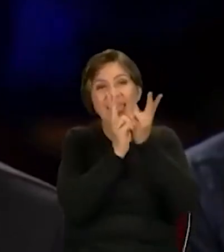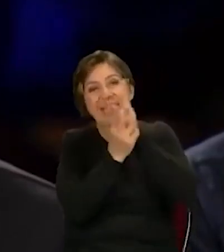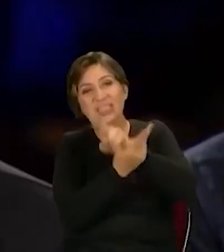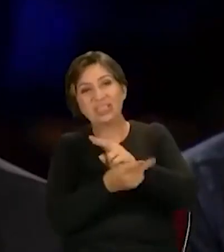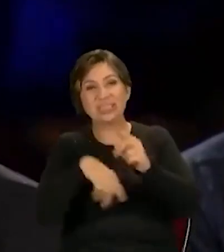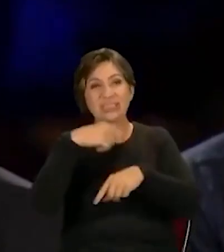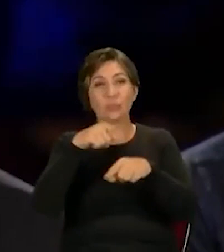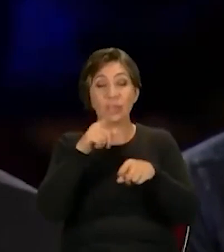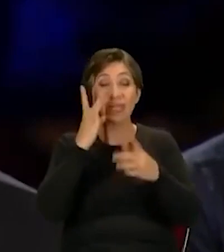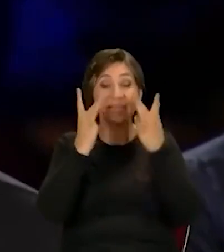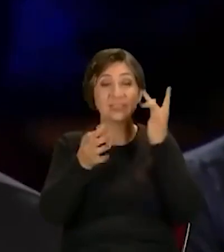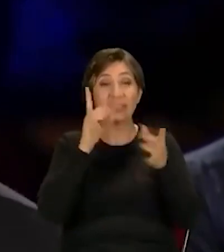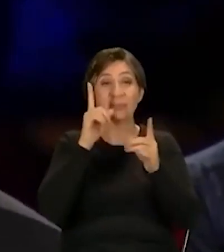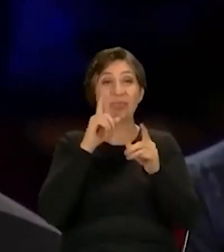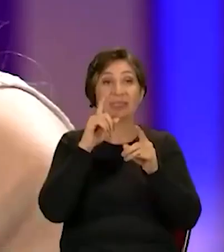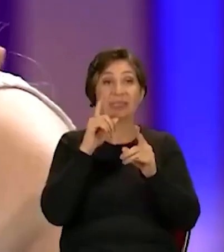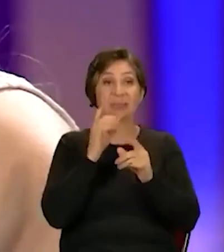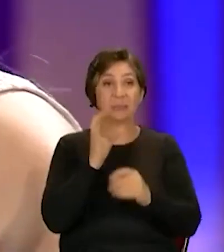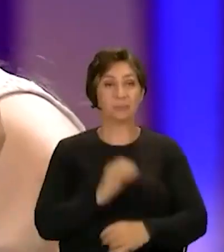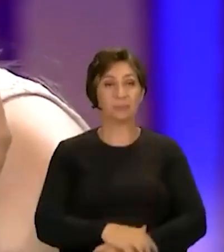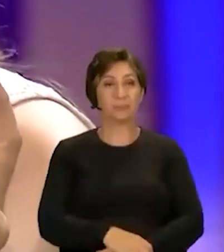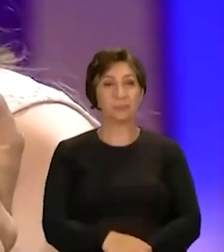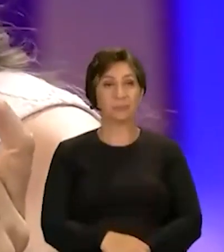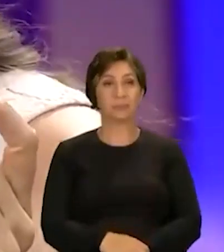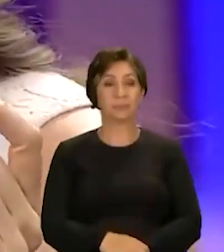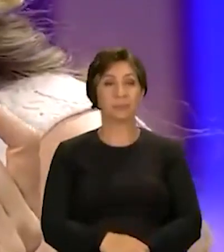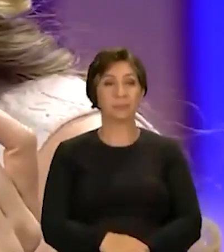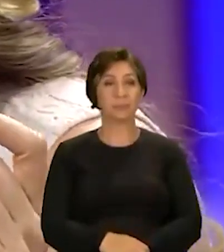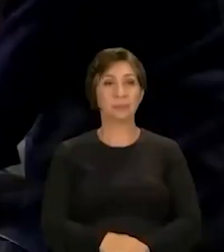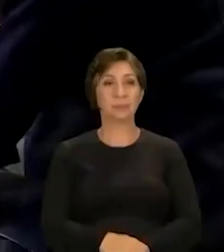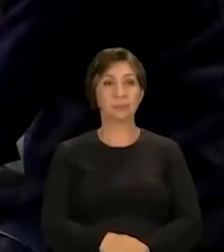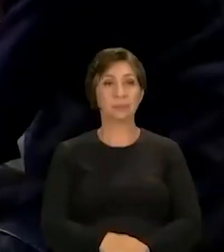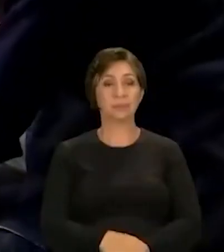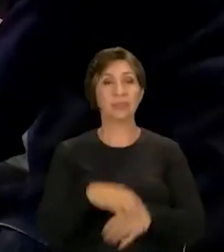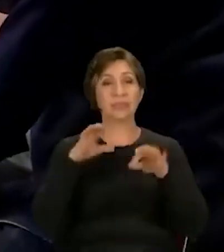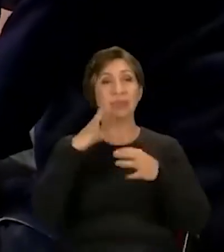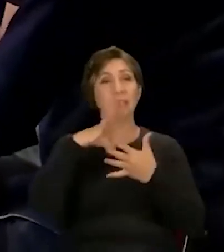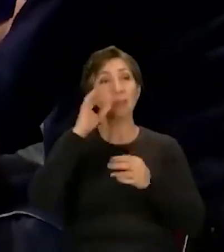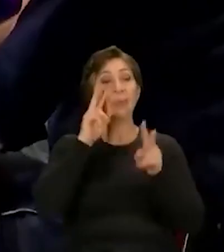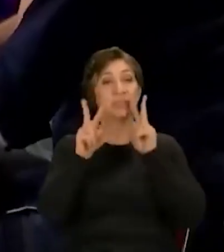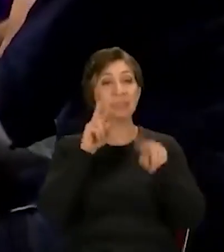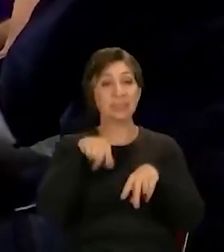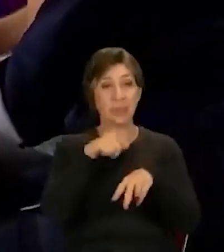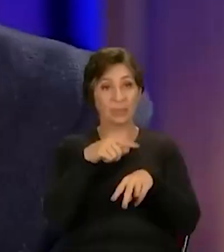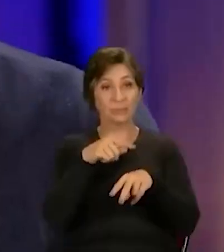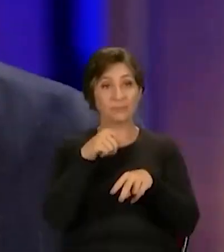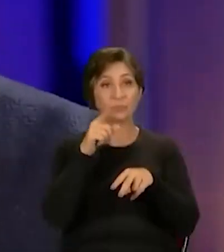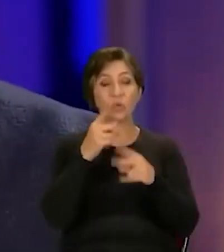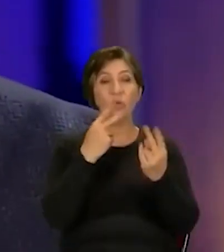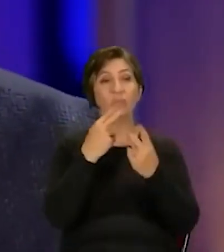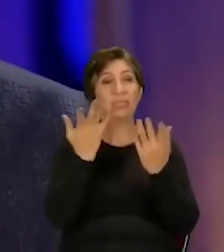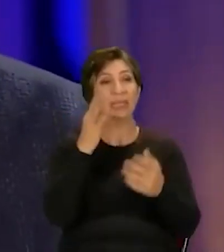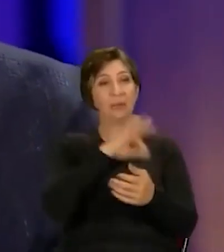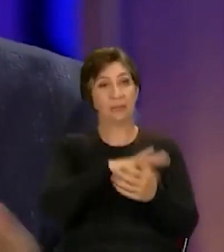yüzden buraları keşfedecek birilerine ihtiyacımız var. Hocam bir şey sorabilir miyim size? Buyurun efendim. Şimdi insanlara baktığınız zaman hani böyle konuşmanın